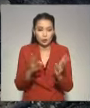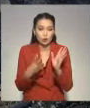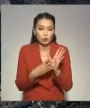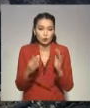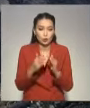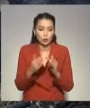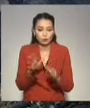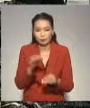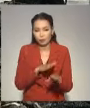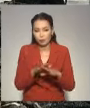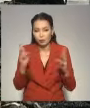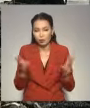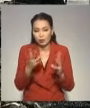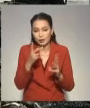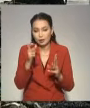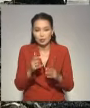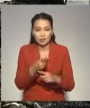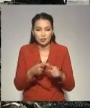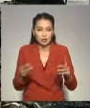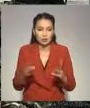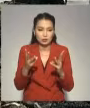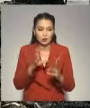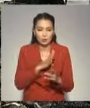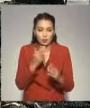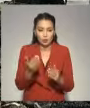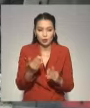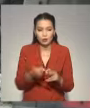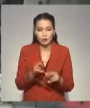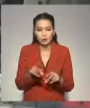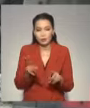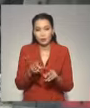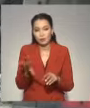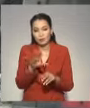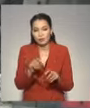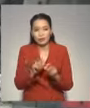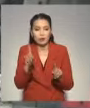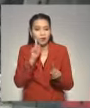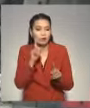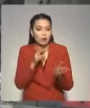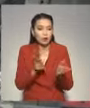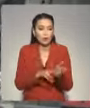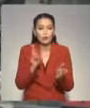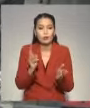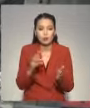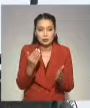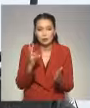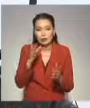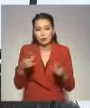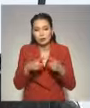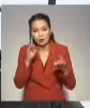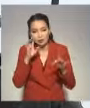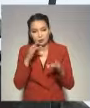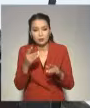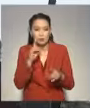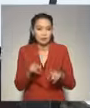бастан-аяқ өртеніп бітті. 2 баспана жартылай жанған, үйсіз қалған отбасылар мектепке орналастырылды. Сонан кейін әкімдік оларға пәтер жалдап сонда